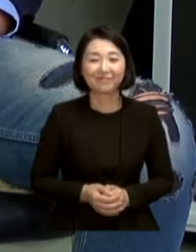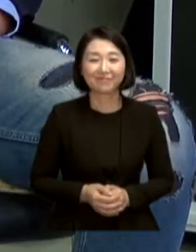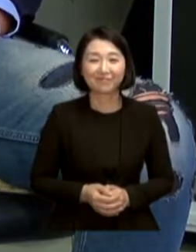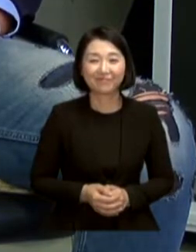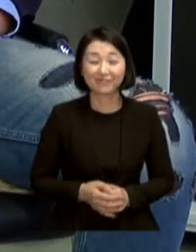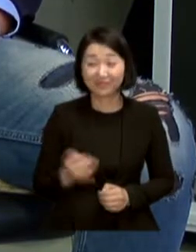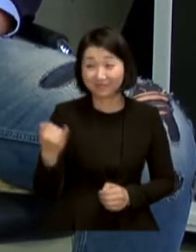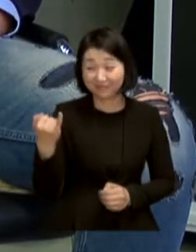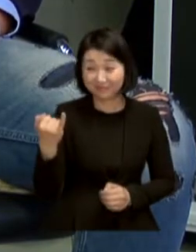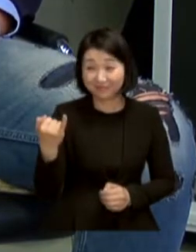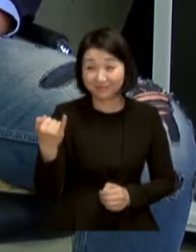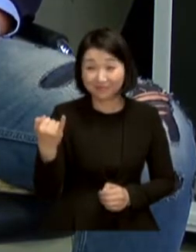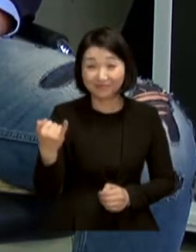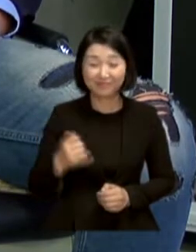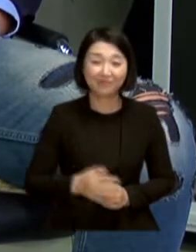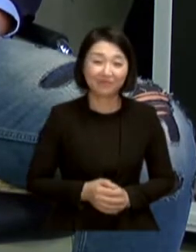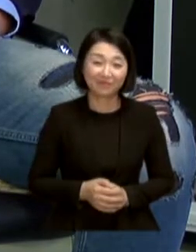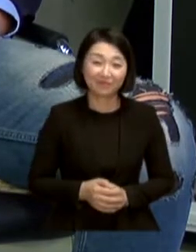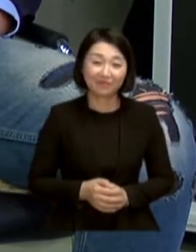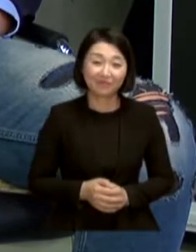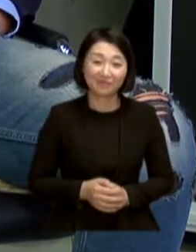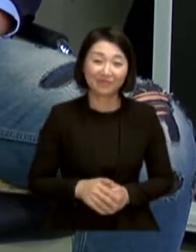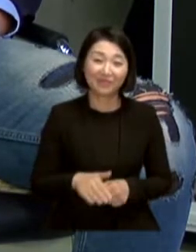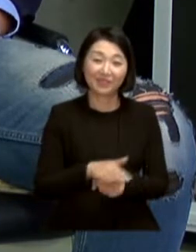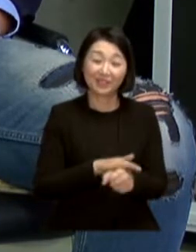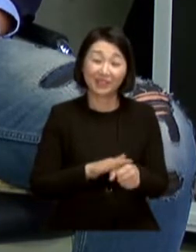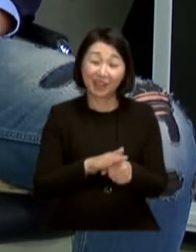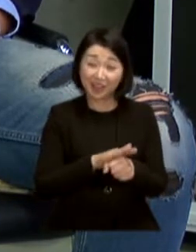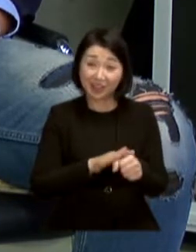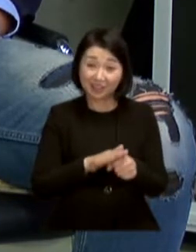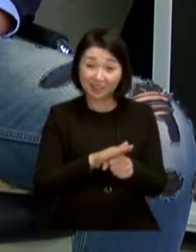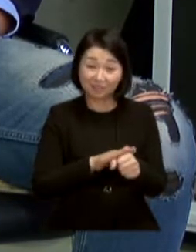우리 장지현 선교 우리 사랑하는 세마